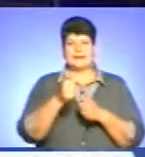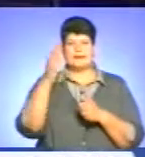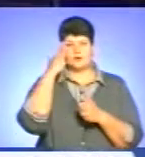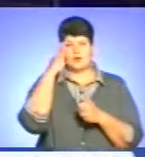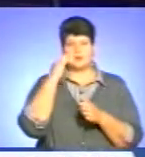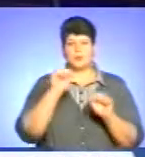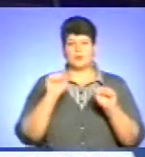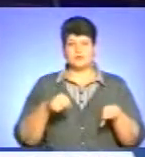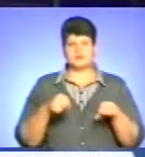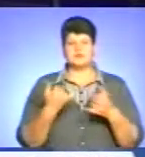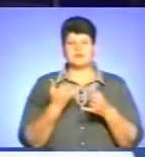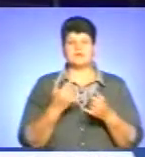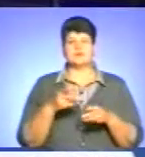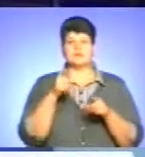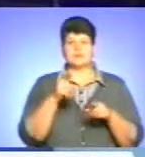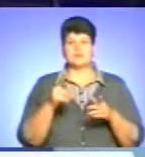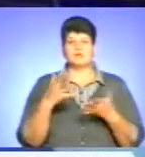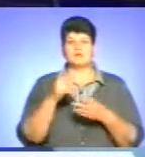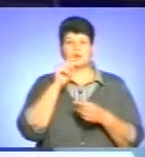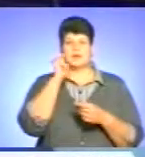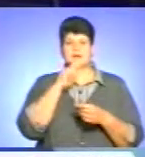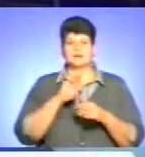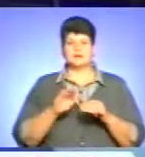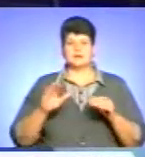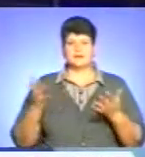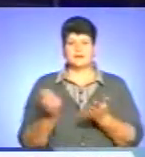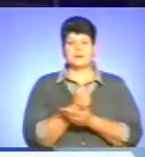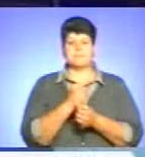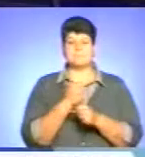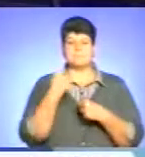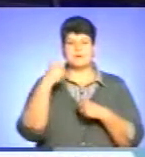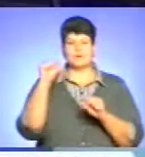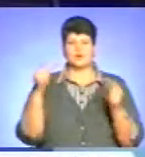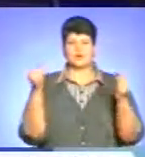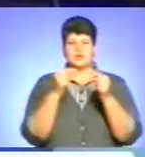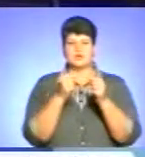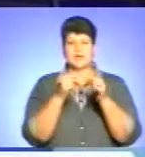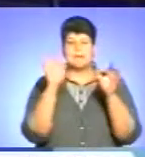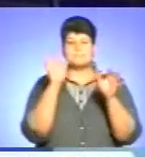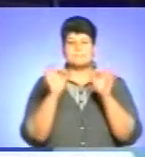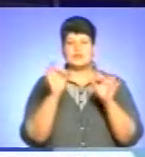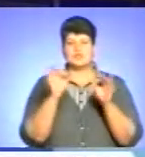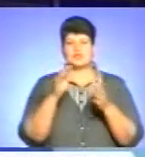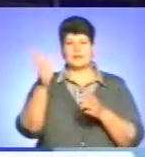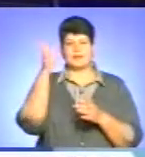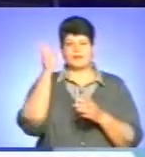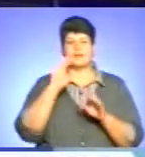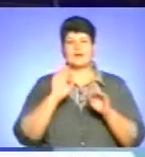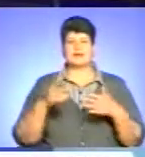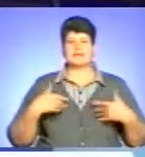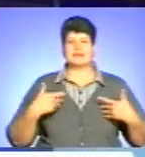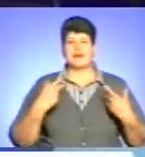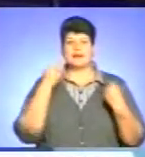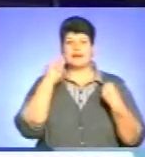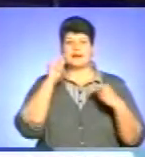Завдяки їм цього літа українські учні здобули перемоги на всесвітніх олімпіадах сточних та природничих наук. Про те, як вітали найкращих